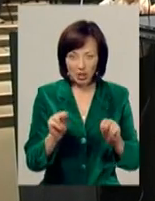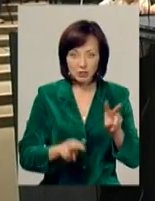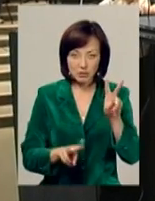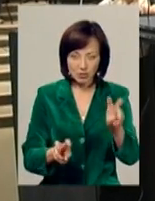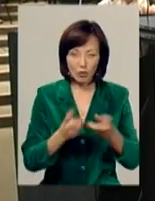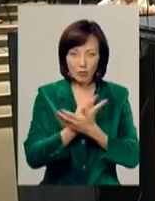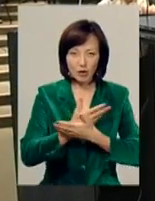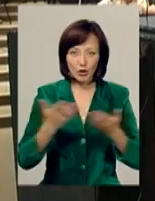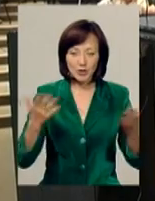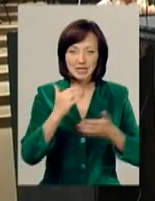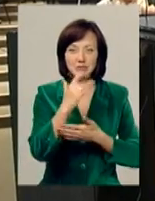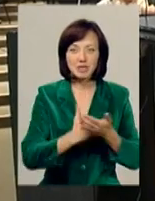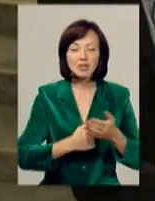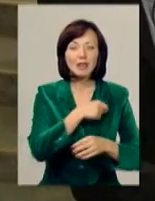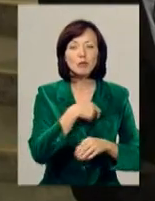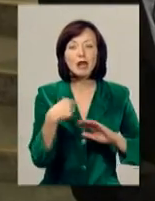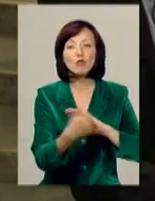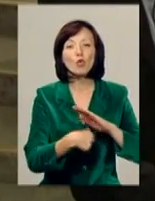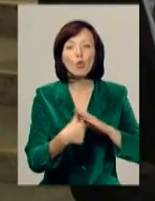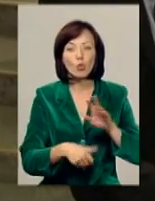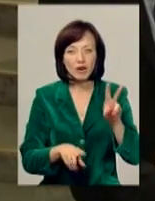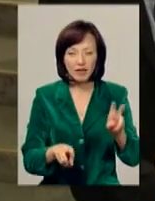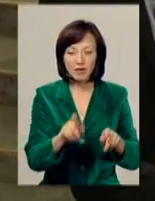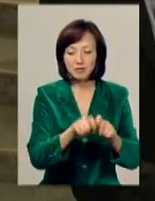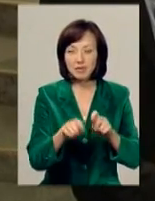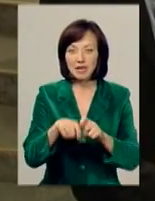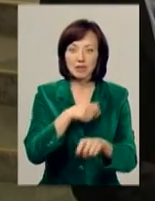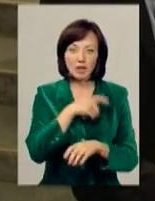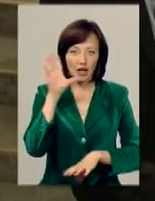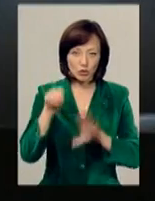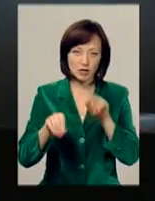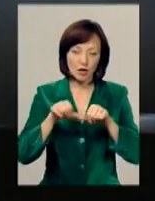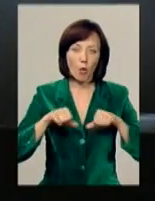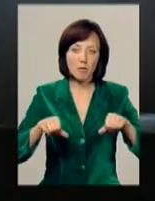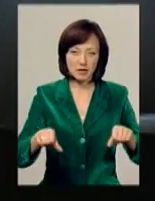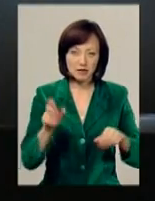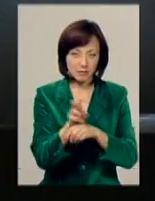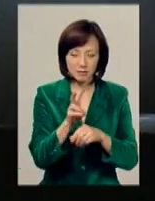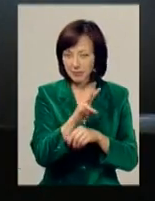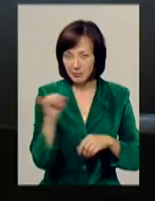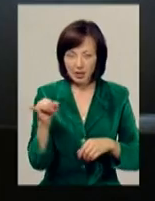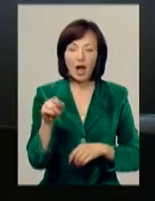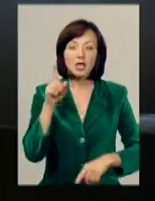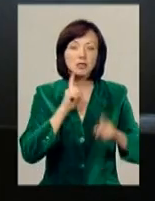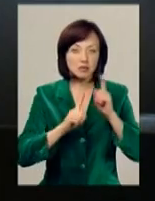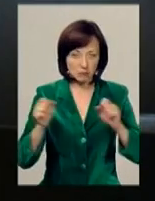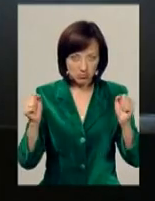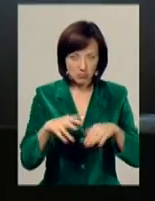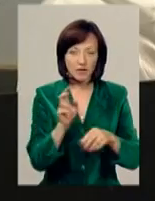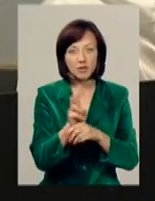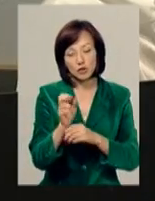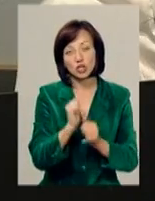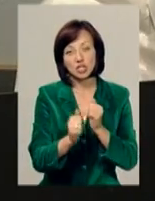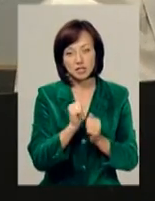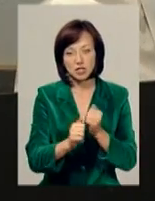міських депутатів-прогульників за результатами моніторингу найчастіше міські обранці ігнорують засідання комісій в пленарній засідання виконкому відвідували